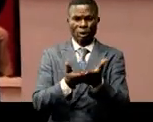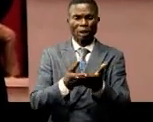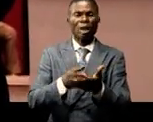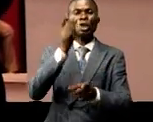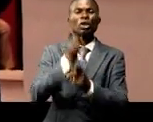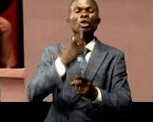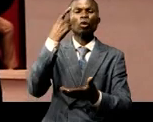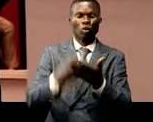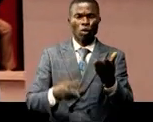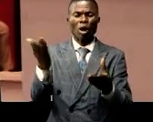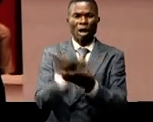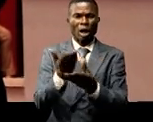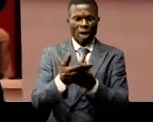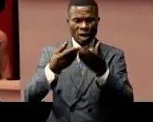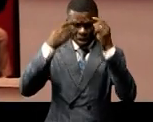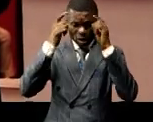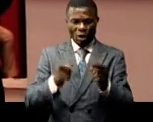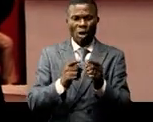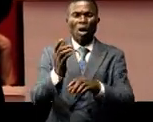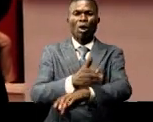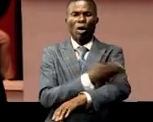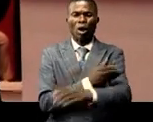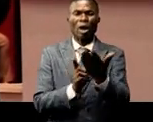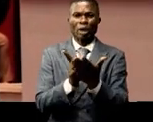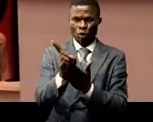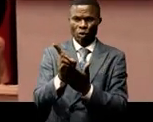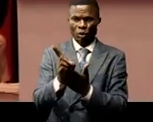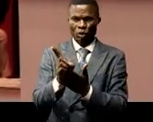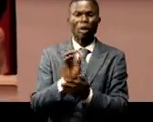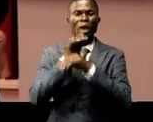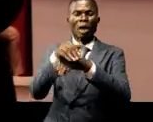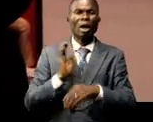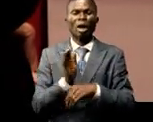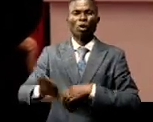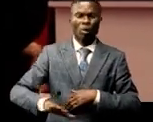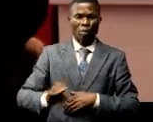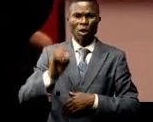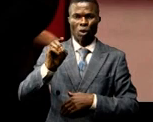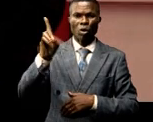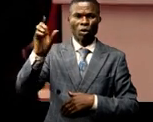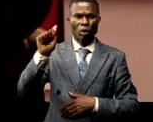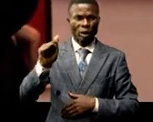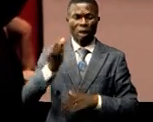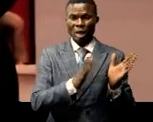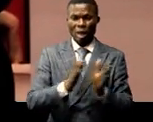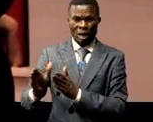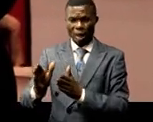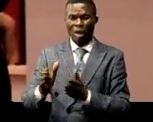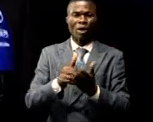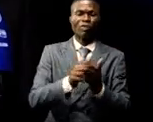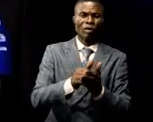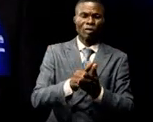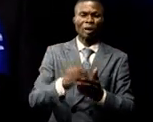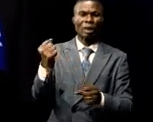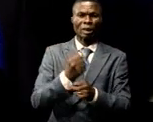ces contrats-là, on doit tenir aussi compte de l'évolution du droit, de l'adhésion de notre pays à l'OADA. Donc il y a des dispositions qui rendent faible l'action